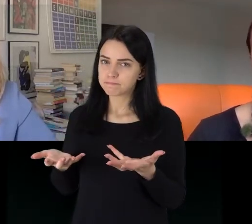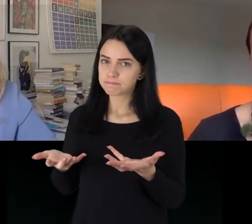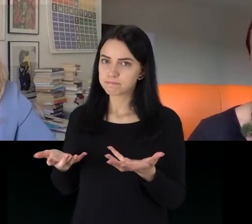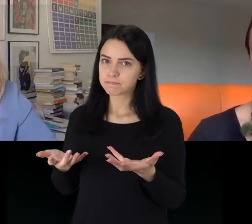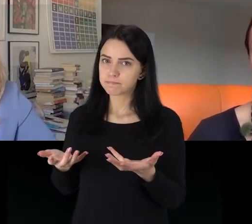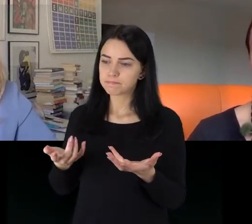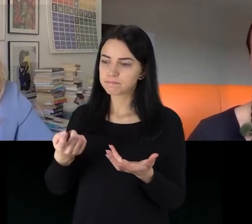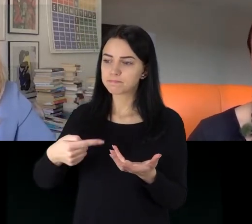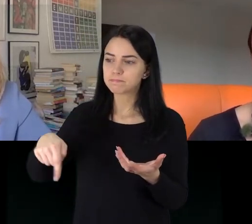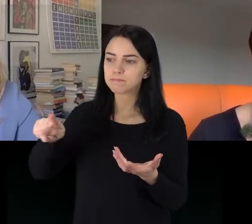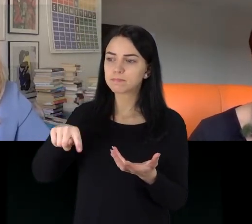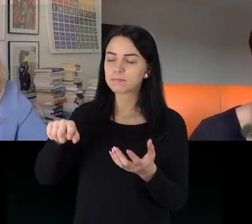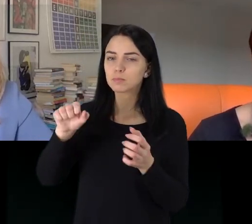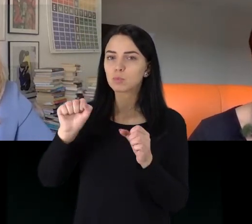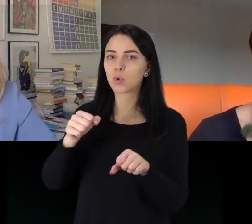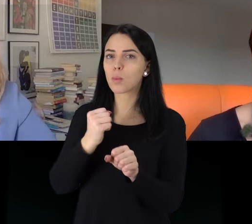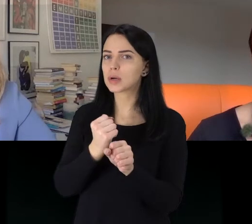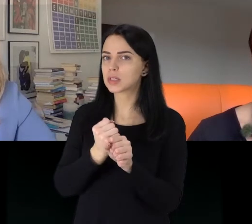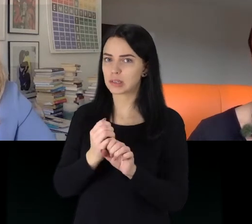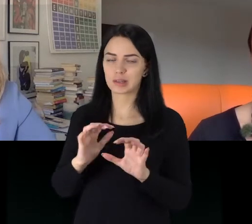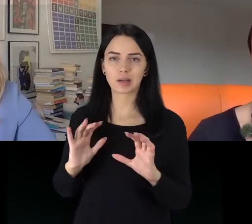Ką jie gali padaryti?